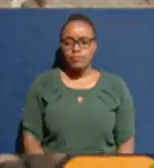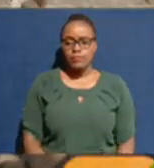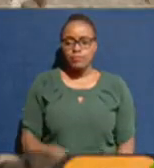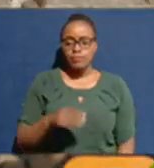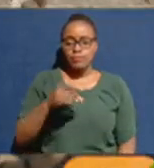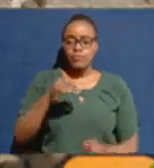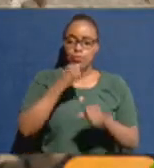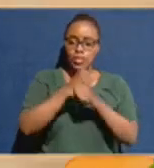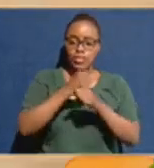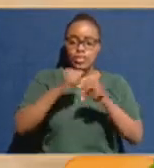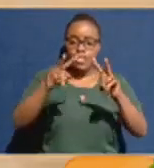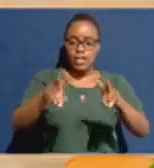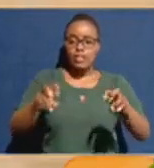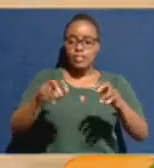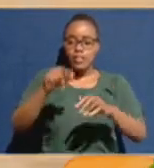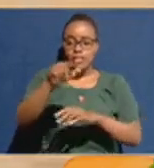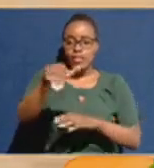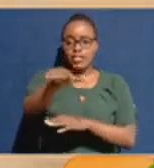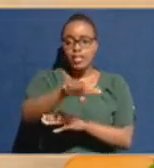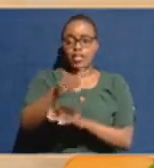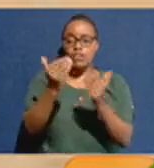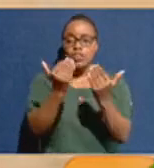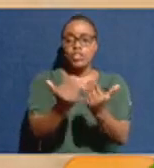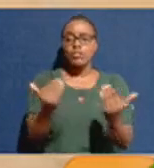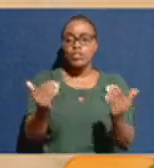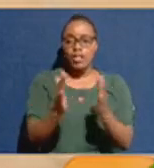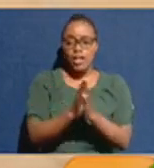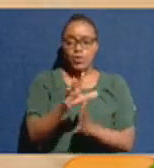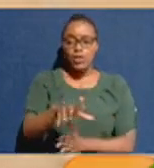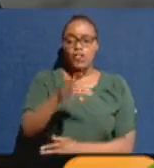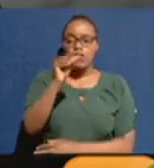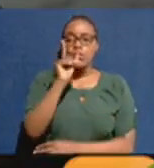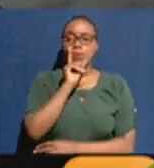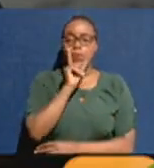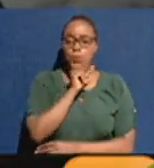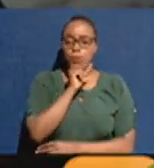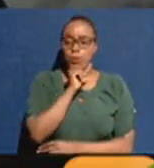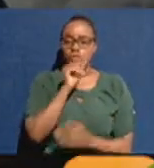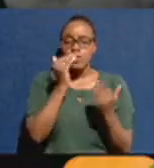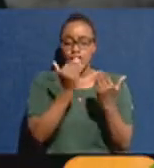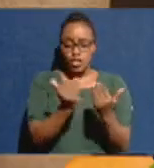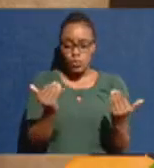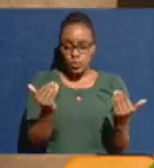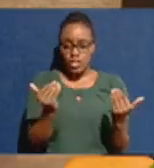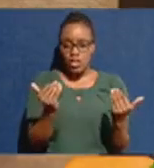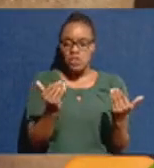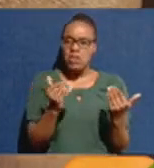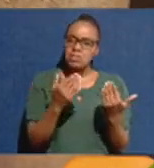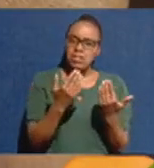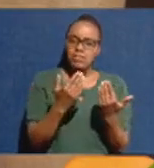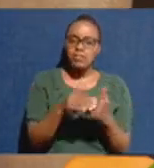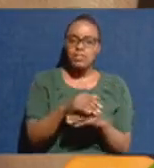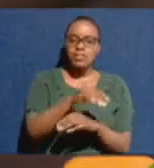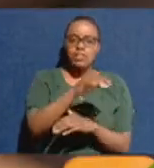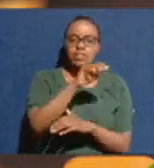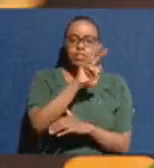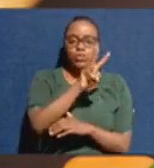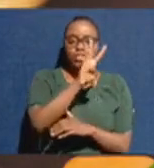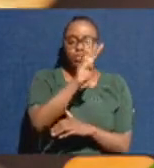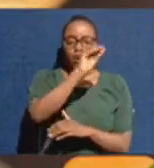Tulifanya uchunguzi katika eneo hili kwa watoto na tukagundua ya kwamba watoto asilimia 24